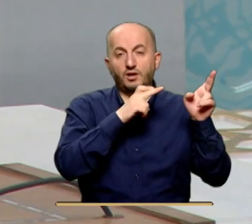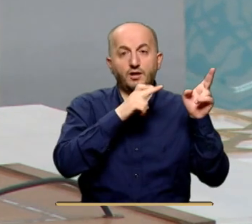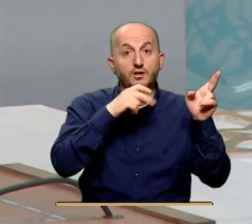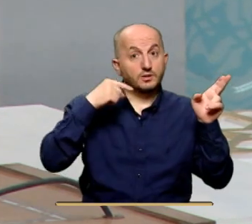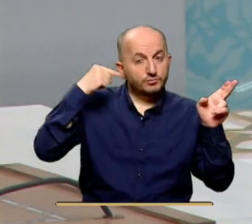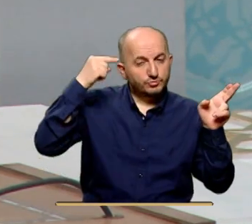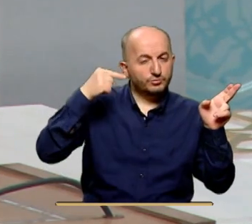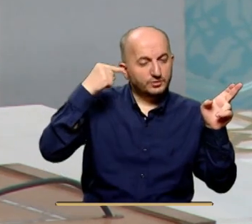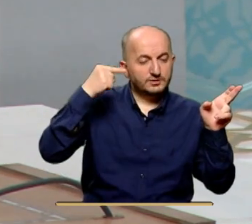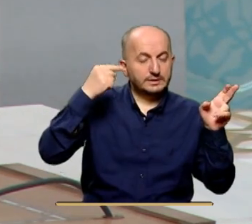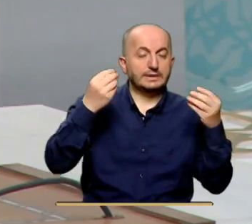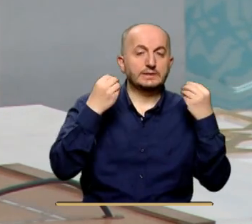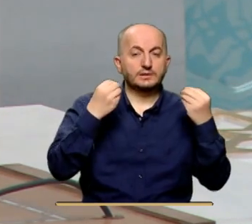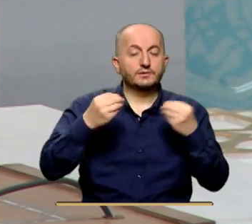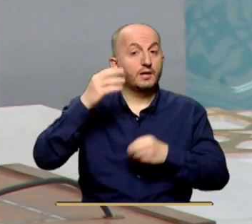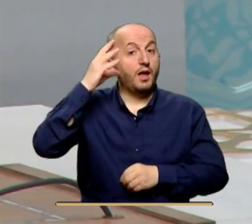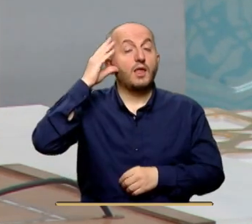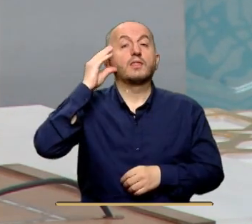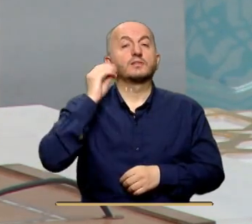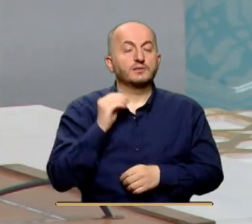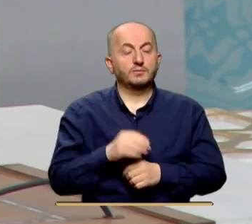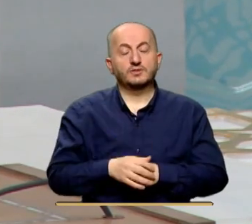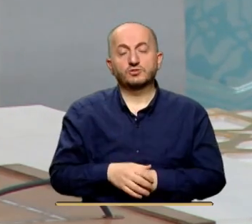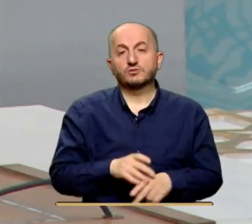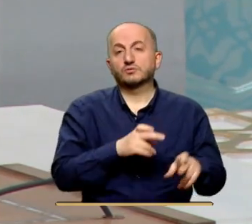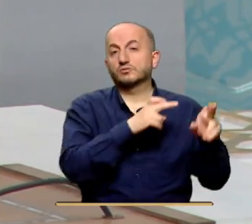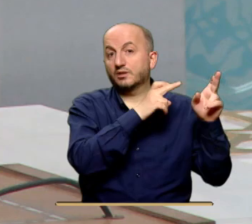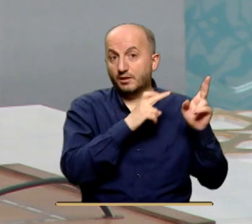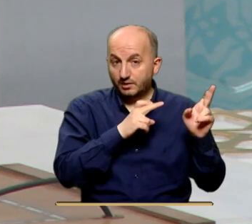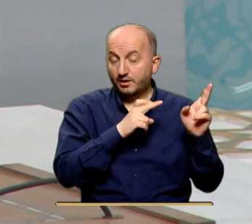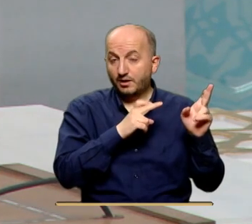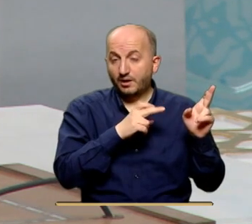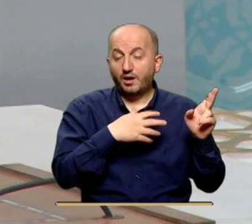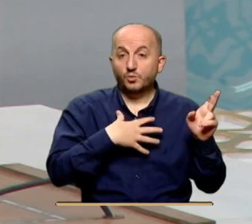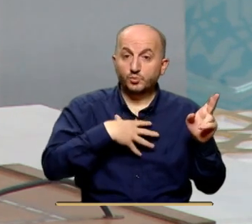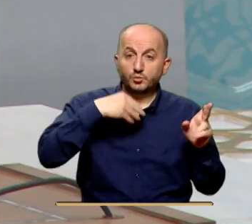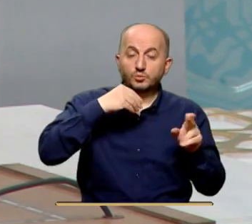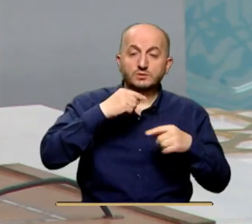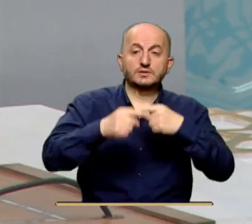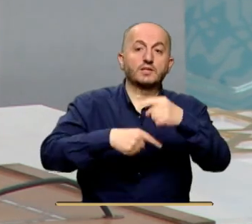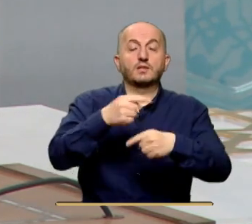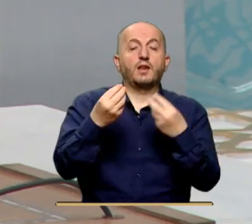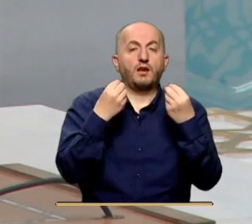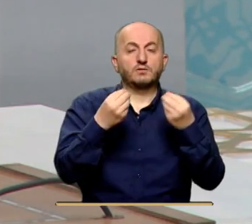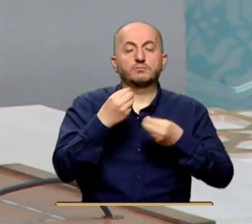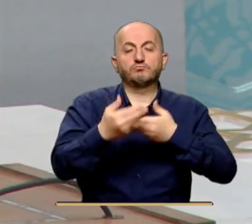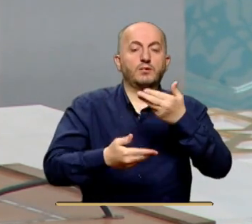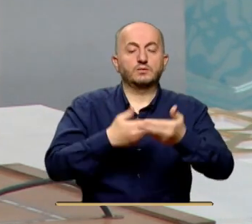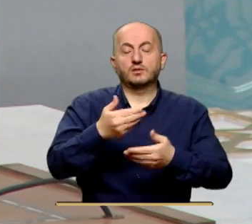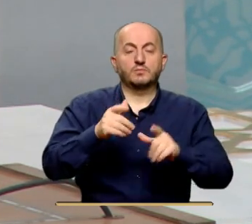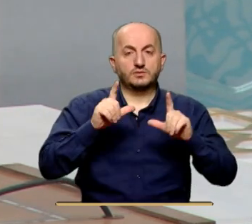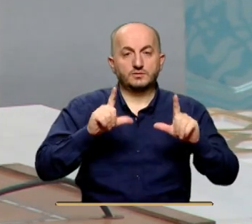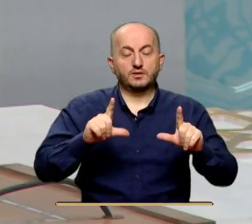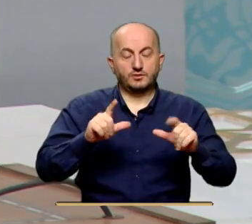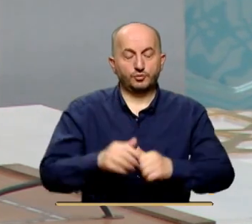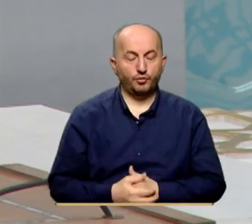ruhunun iyi anlaşılması, Çanakkale ruhunun nesillere iyi aktarılması gerekiyor